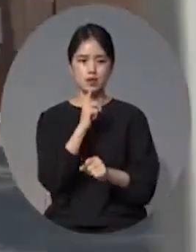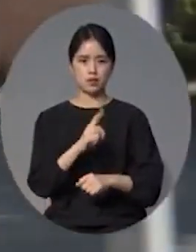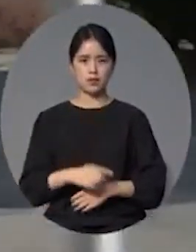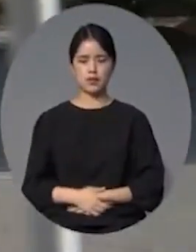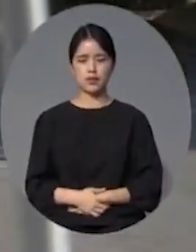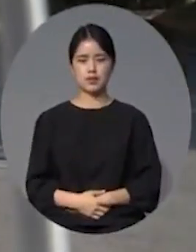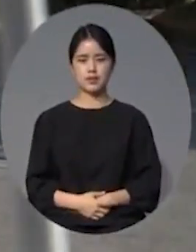입니다